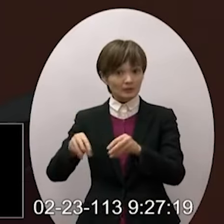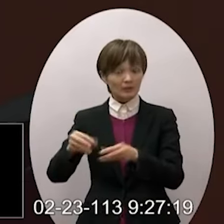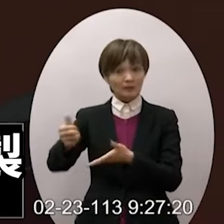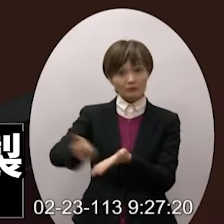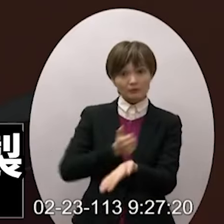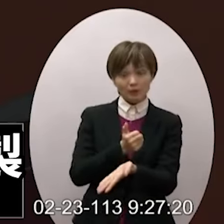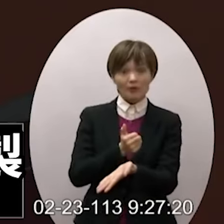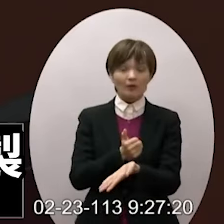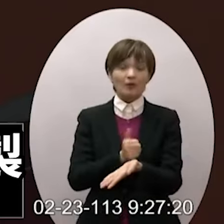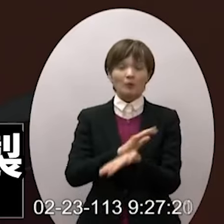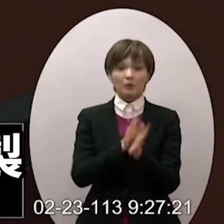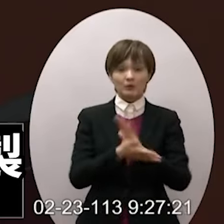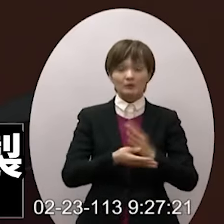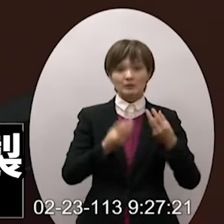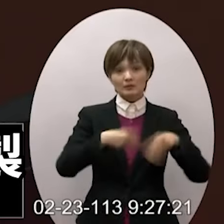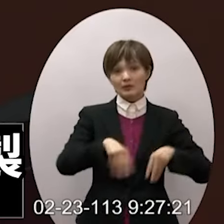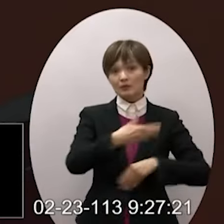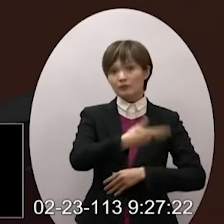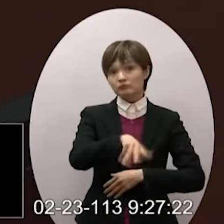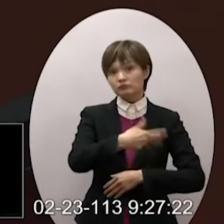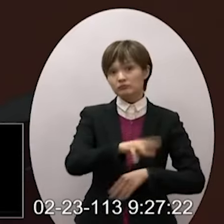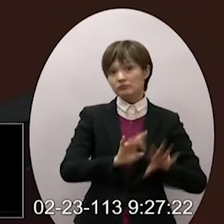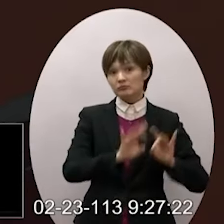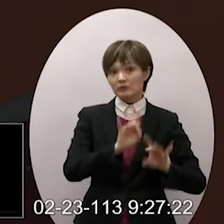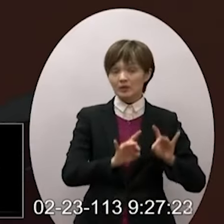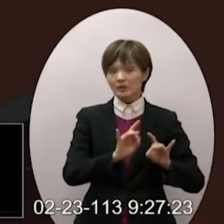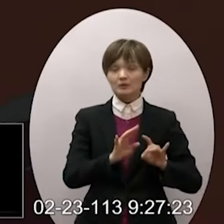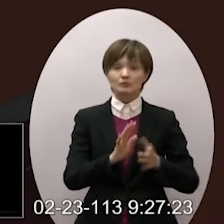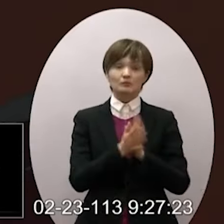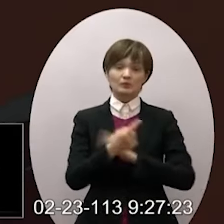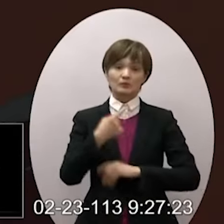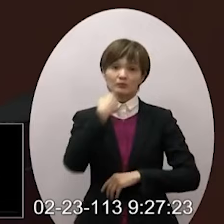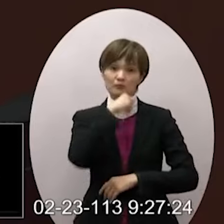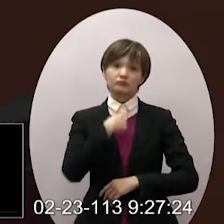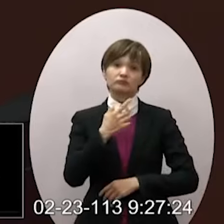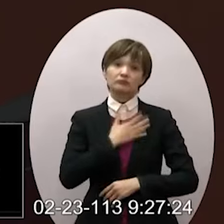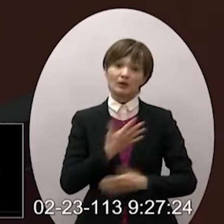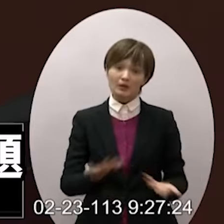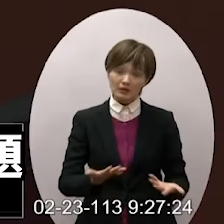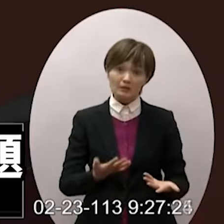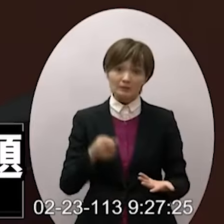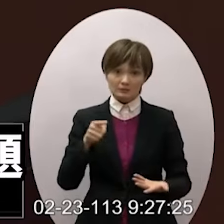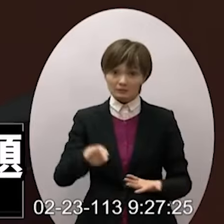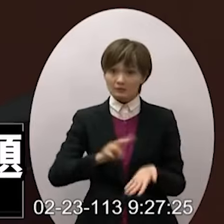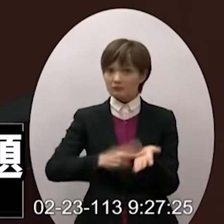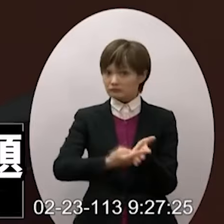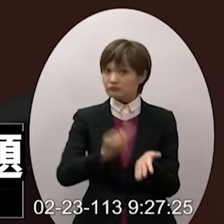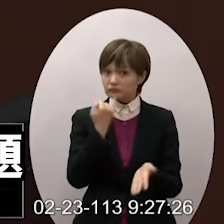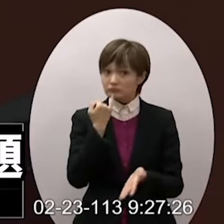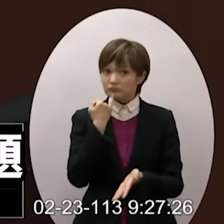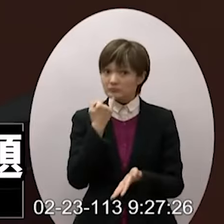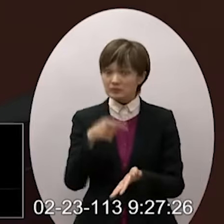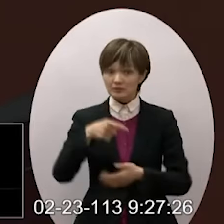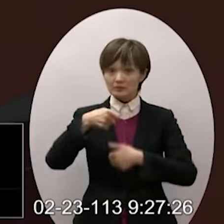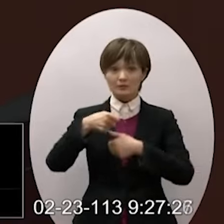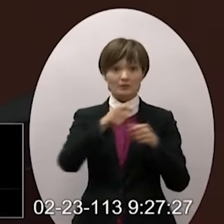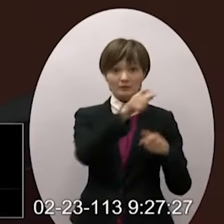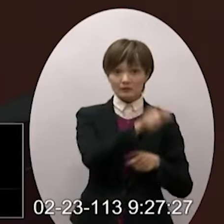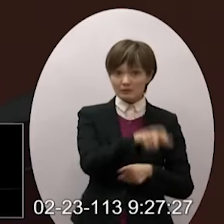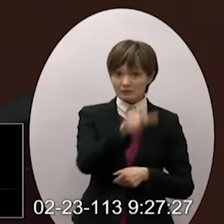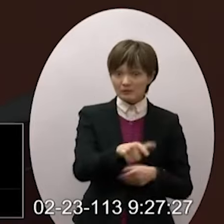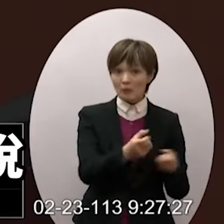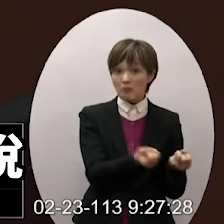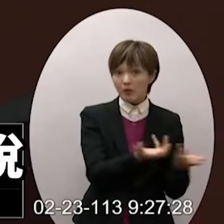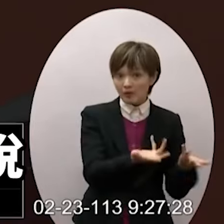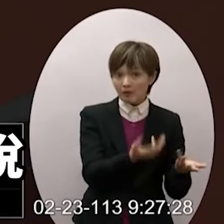型了，所以可以把它变成台湾制。结果巴西蛋可以洗产地，这是个案还是系统性问题？这就是系